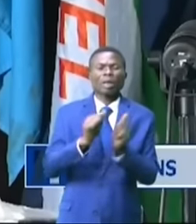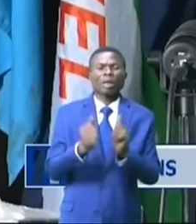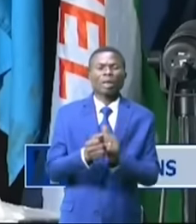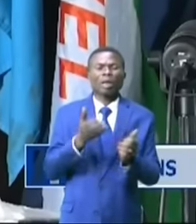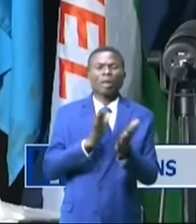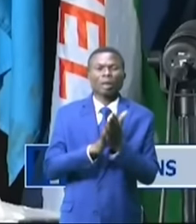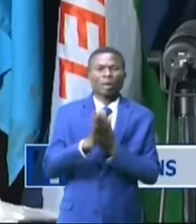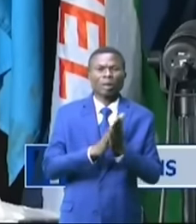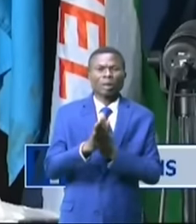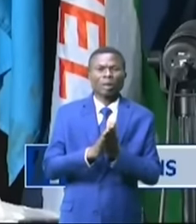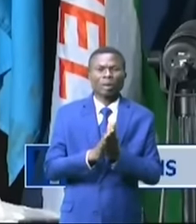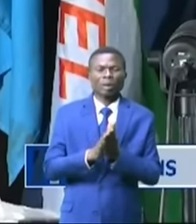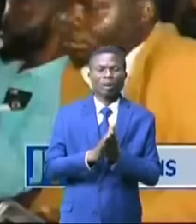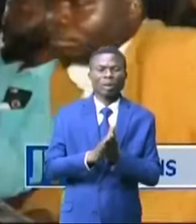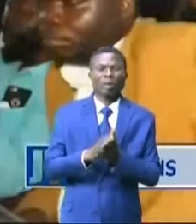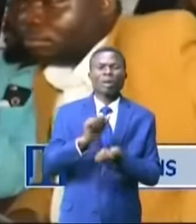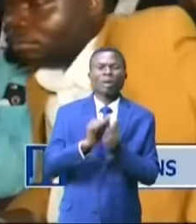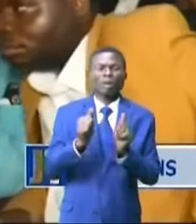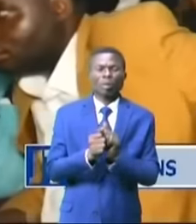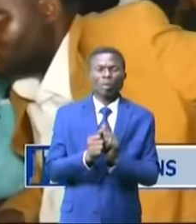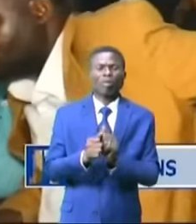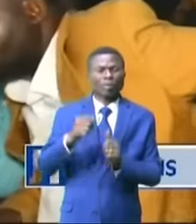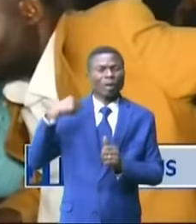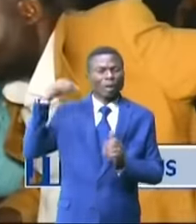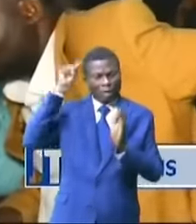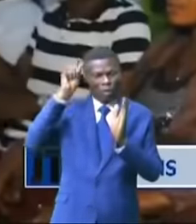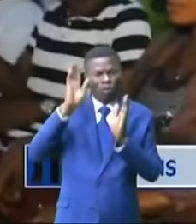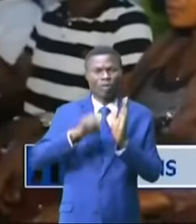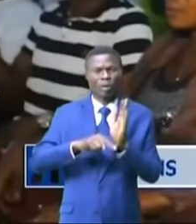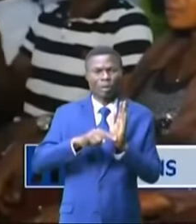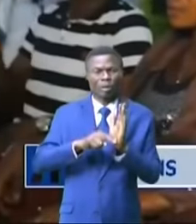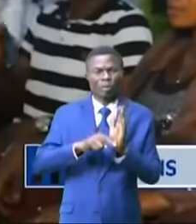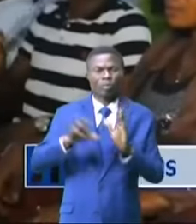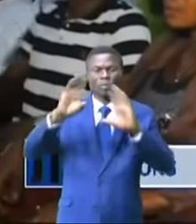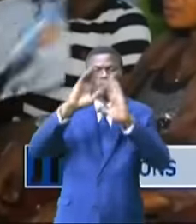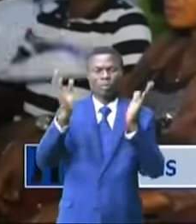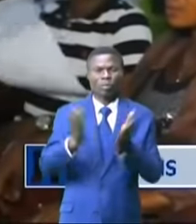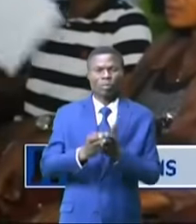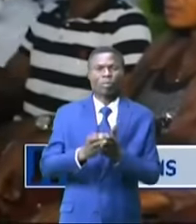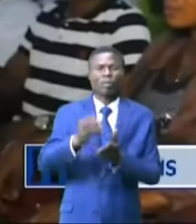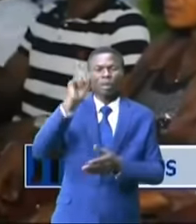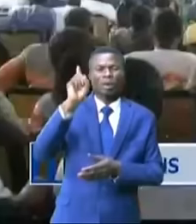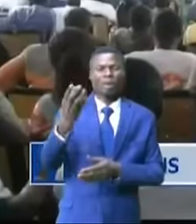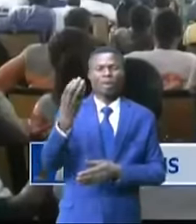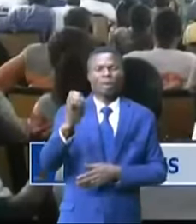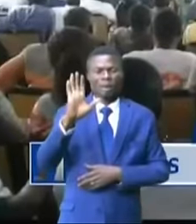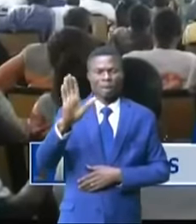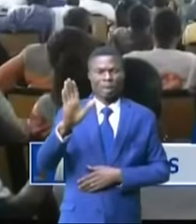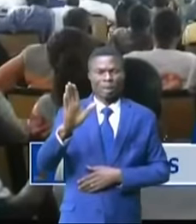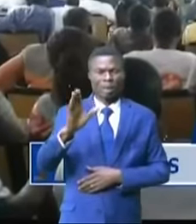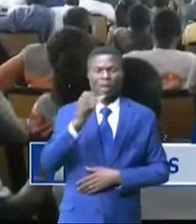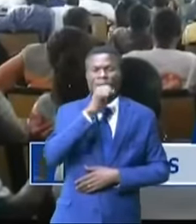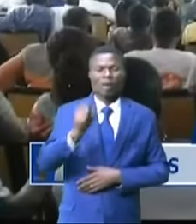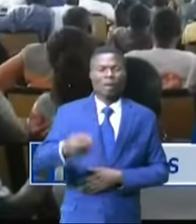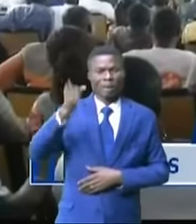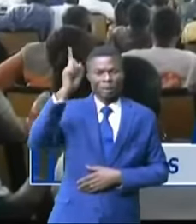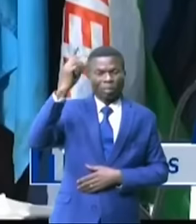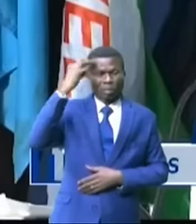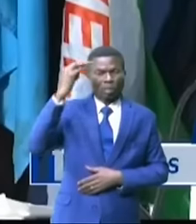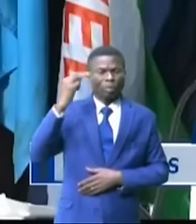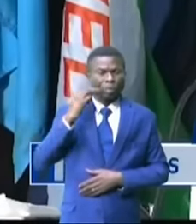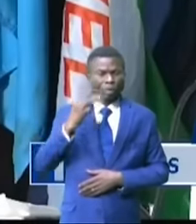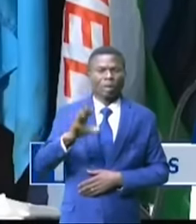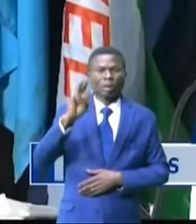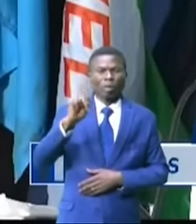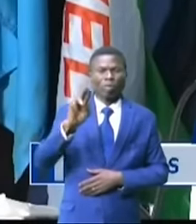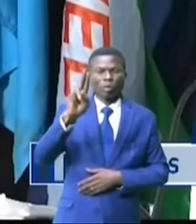concerne l'institution gouvernement. Faisant du développement des communautés locales son cheval de bataille, l'ancien premier ministre Adolphe